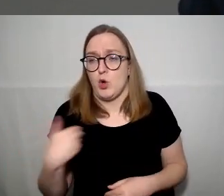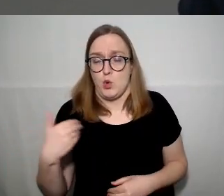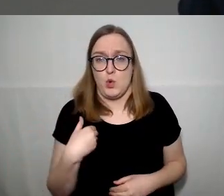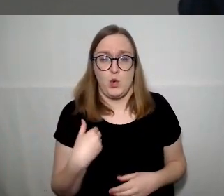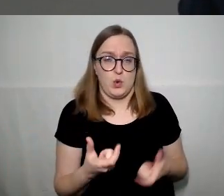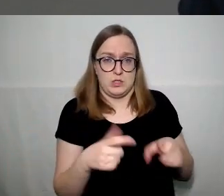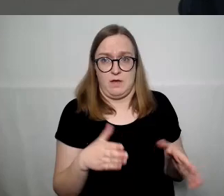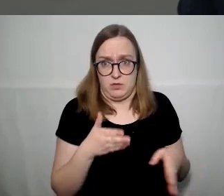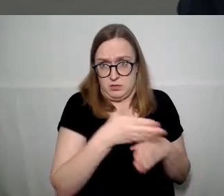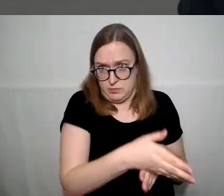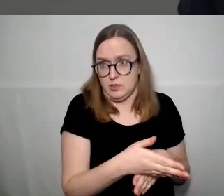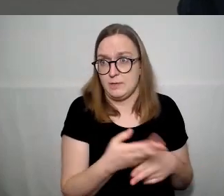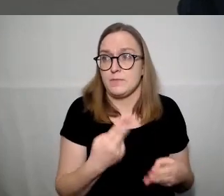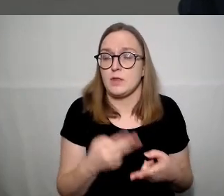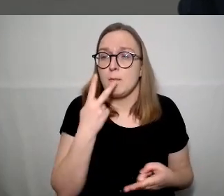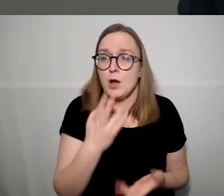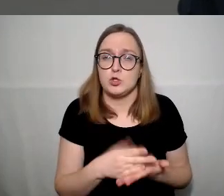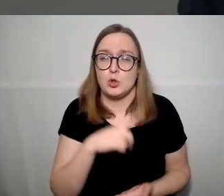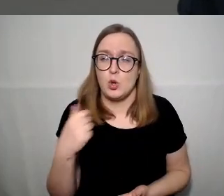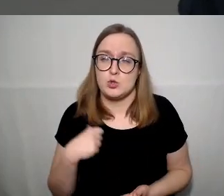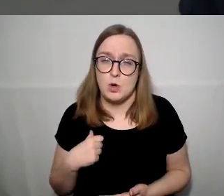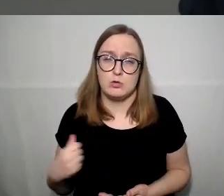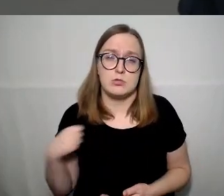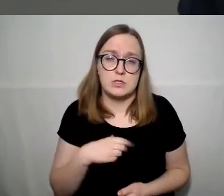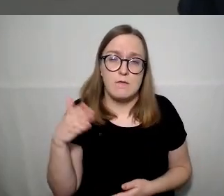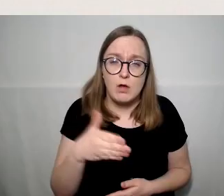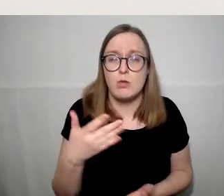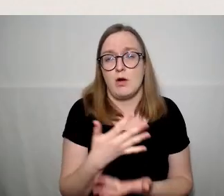savanoriauja, yra iniciatyvus visuomeniškai.